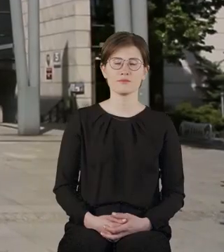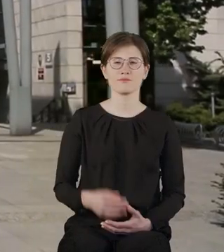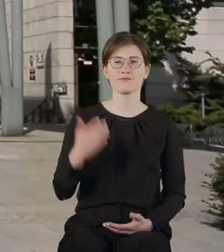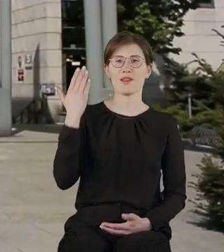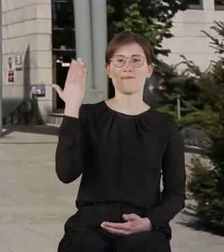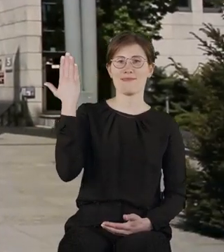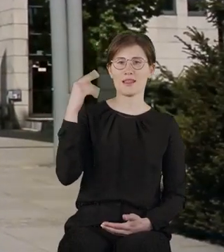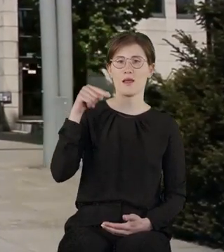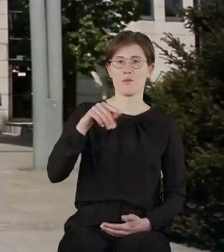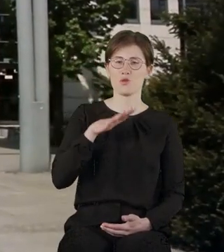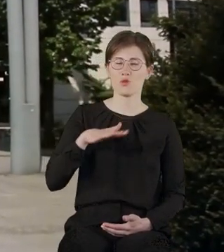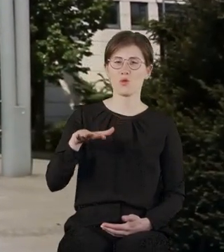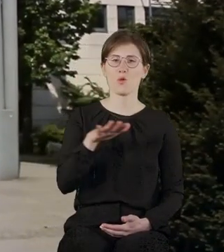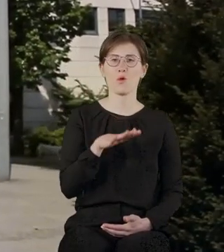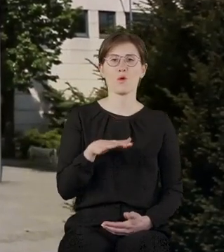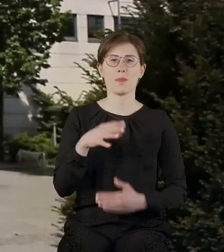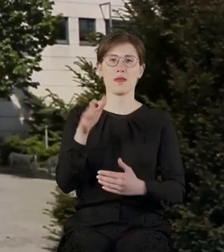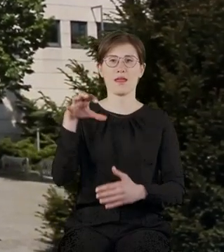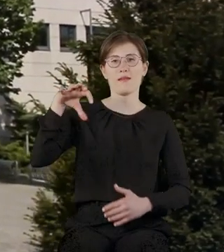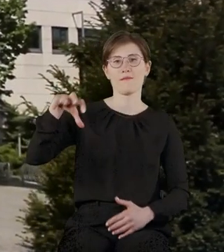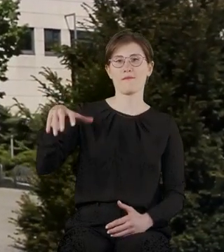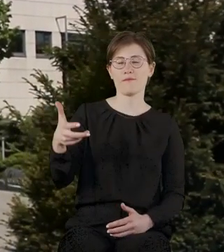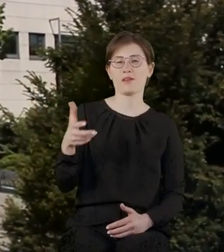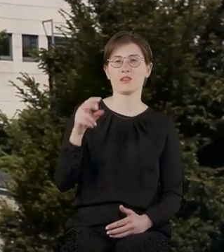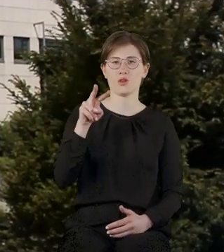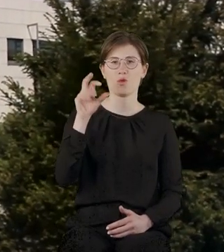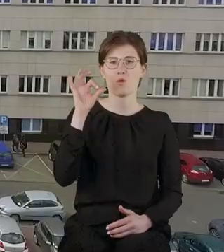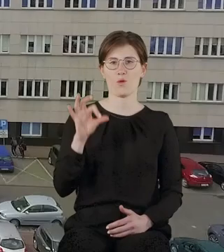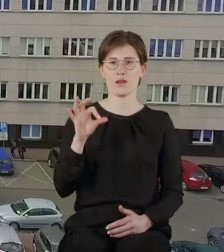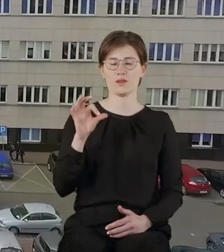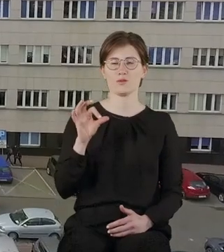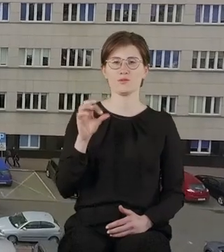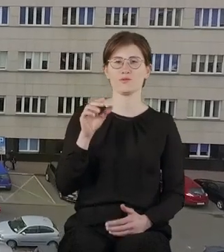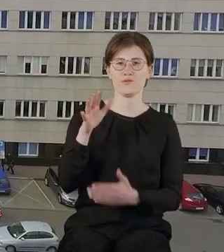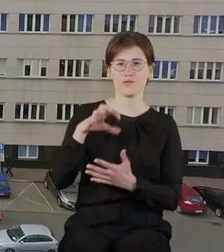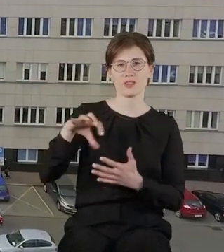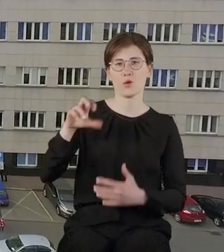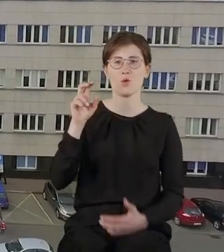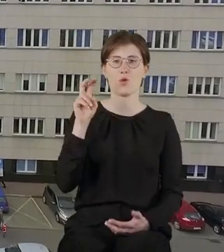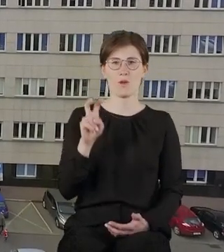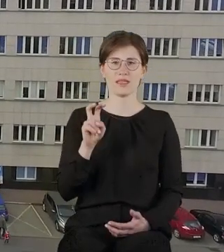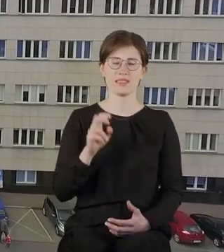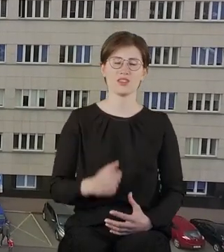Witamy w siedzibie Wydziału Humanistycznego Uniwersytetu Śląskiego.